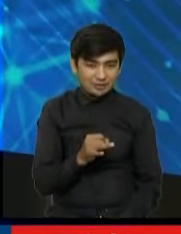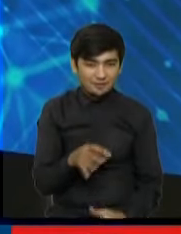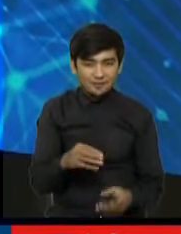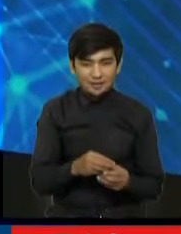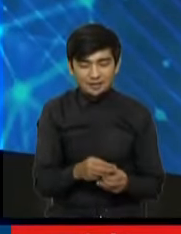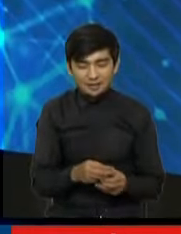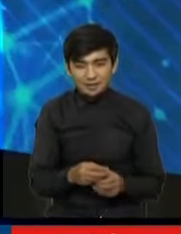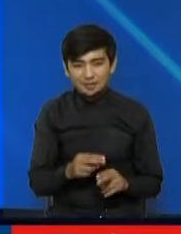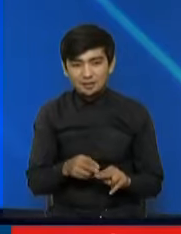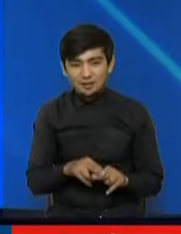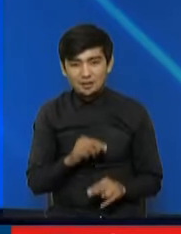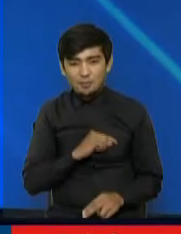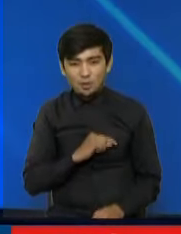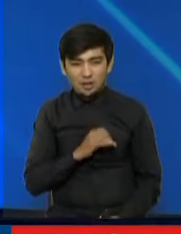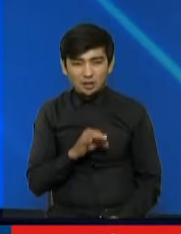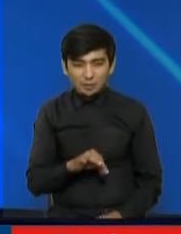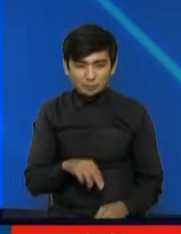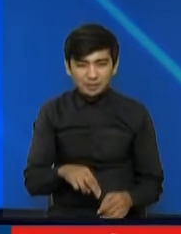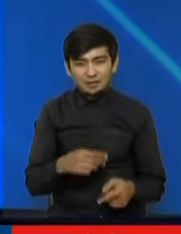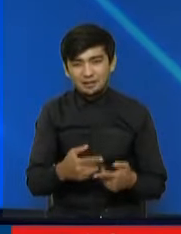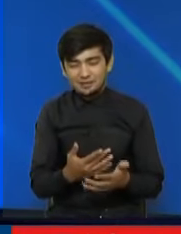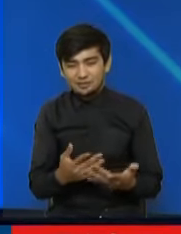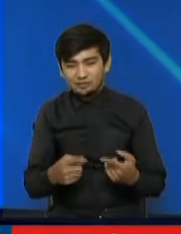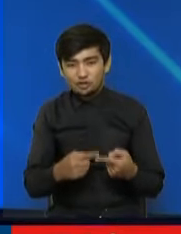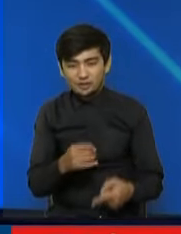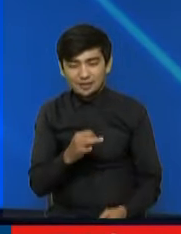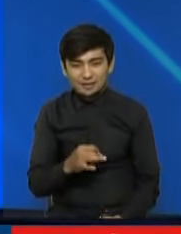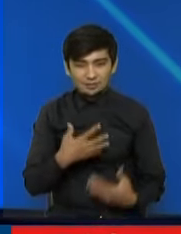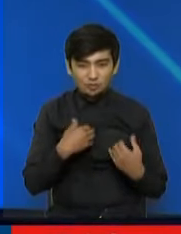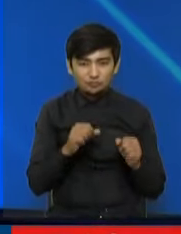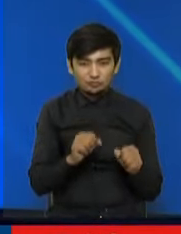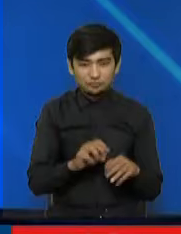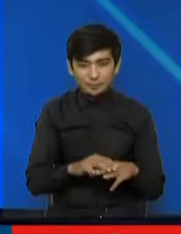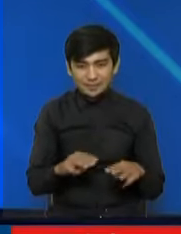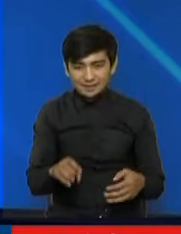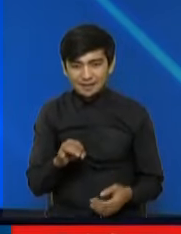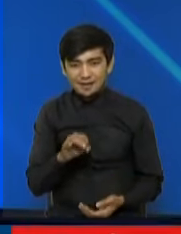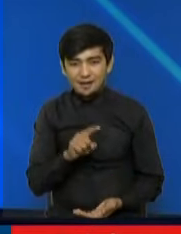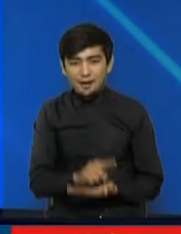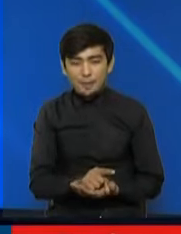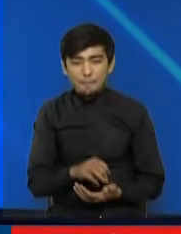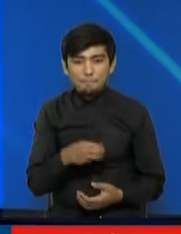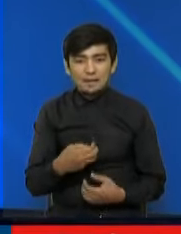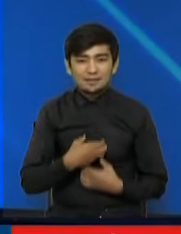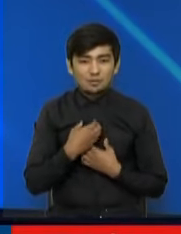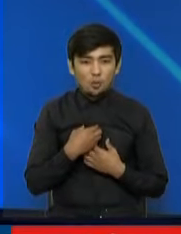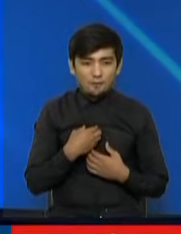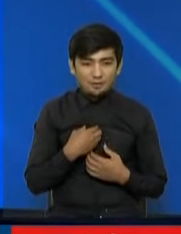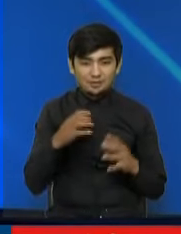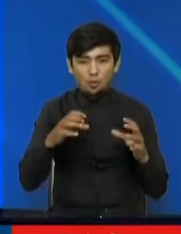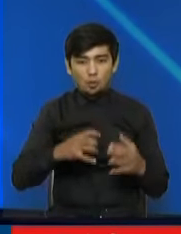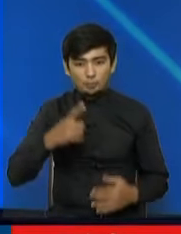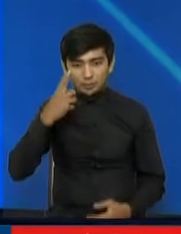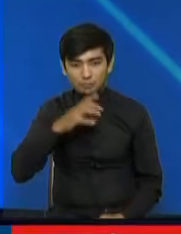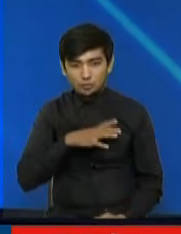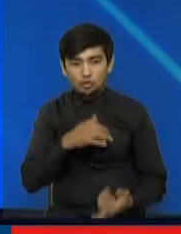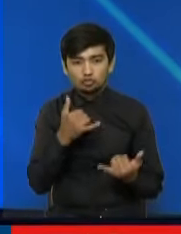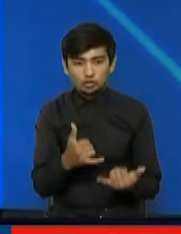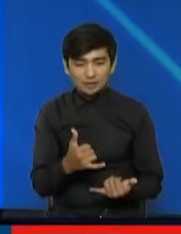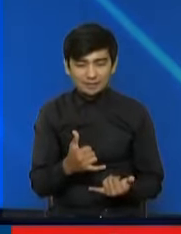жұмысшылар. Сондықтан денсаулық сақтау министрлігі міндетті әлеуметтік медициналық сақтандыру туралы заң жобасын әзірледі. Яғни енді